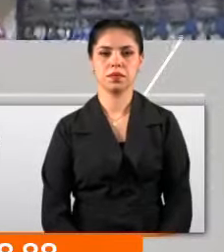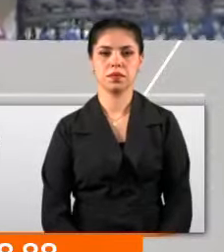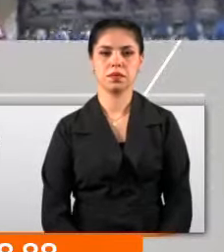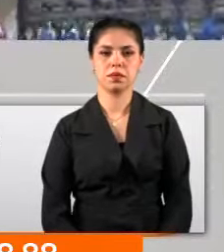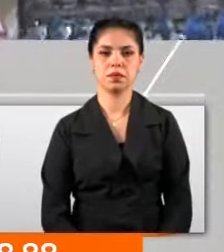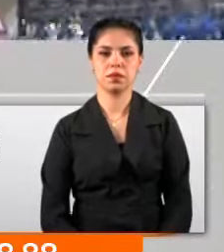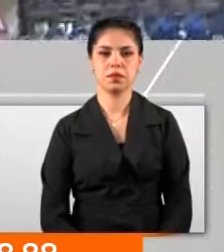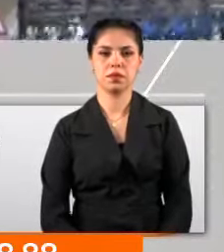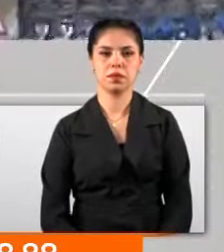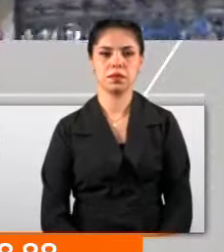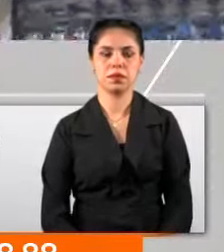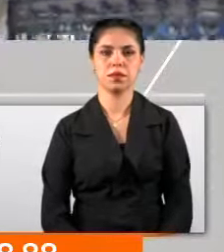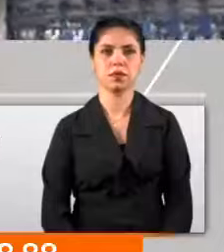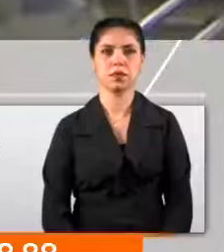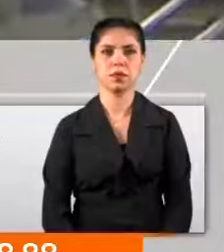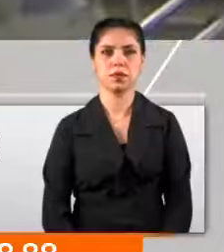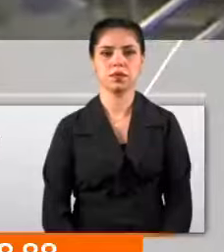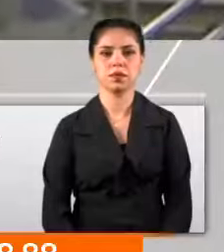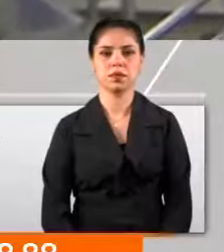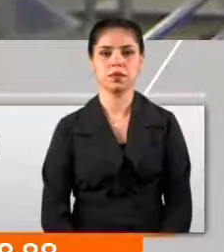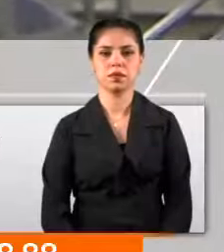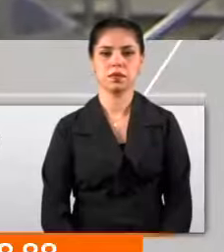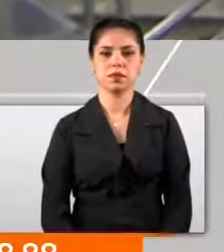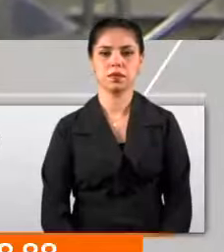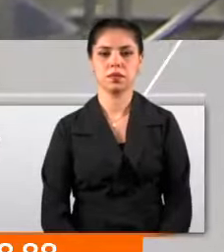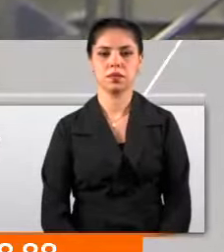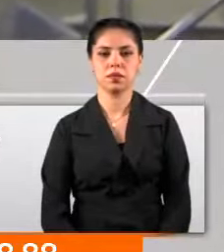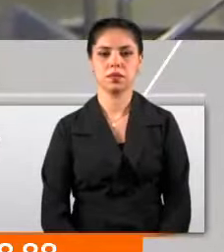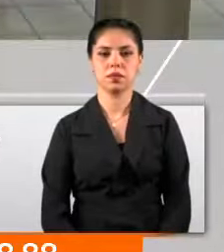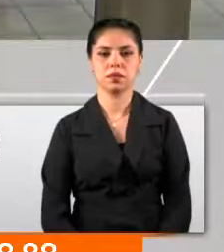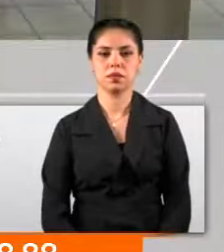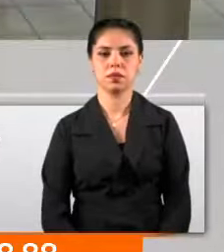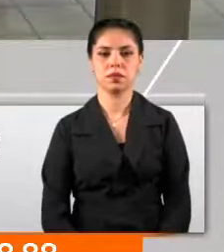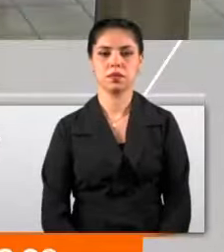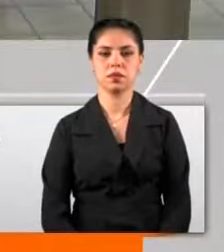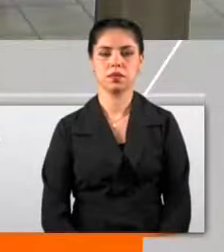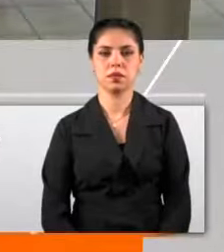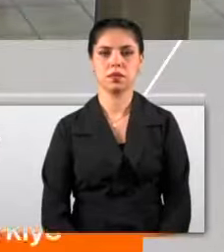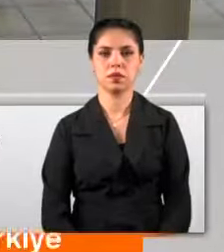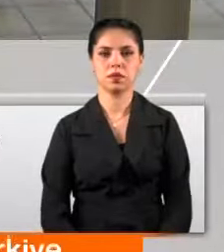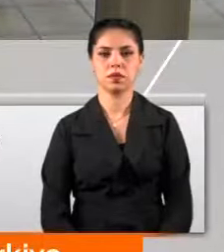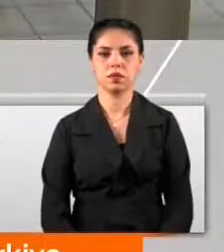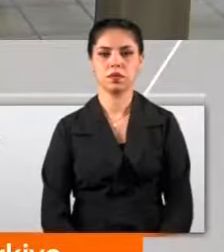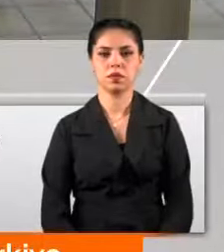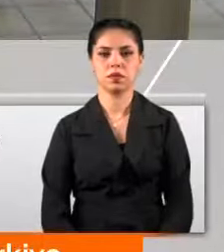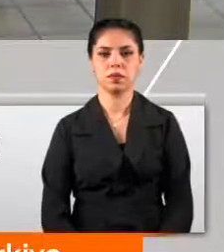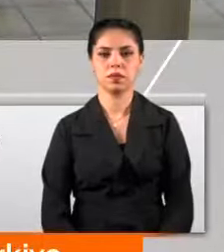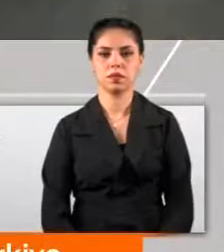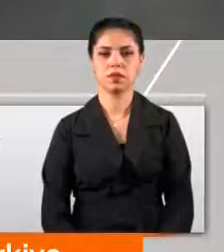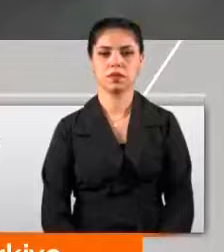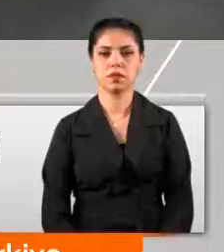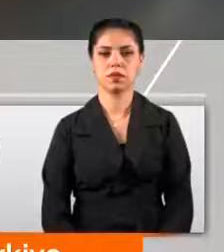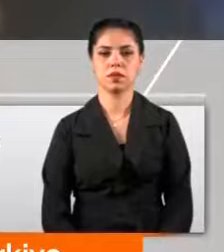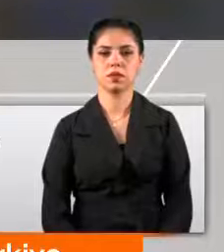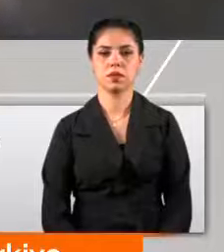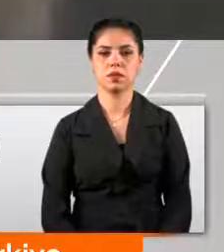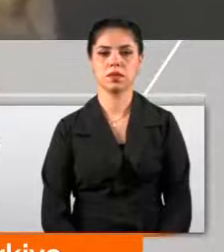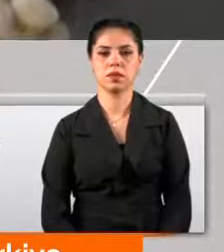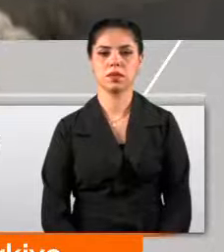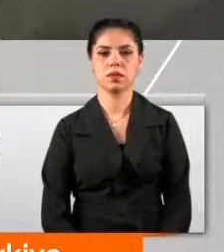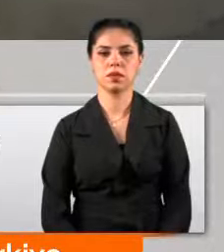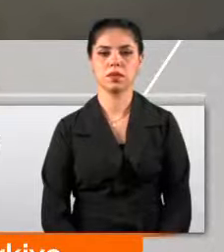yapılmadı. Üretimi kısıtlar, şu anda da açığı kapatmaya çalışıyor. Zamla izin vermedikleri şeyin açısını çıkartıyor. Tavuğa talep oldu, talep fazla olduğu için kırmızı etten